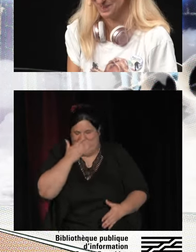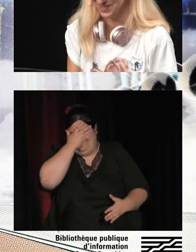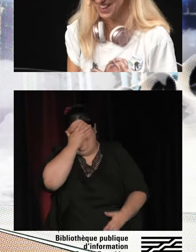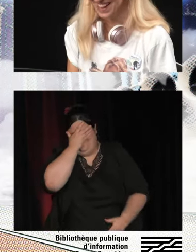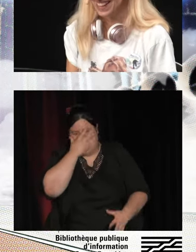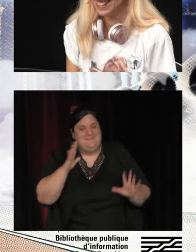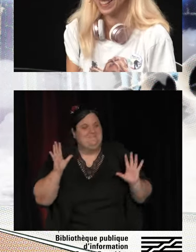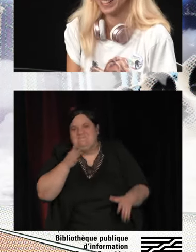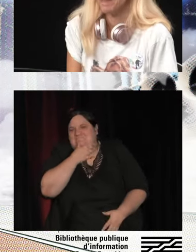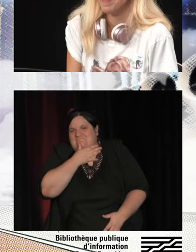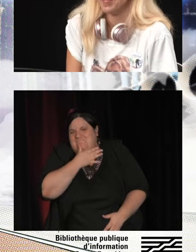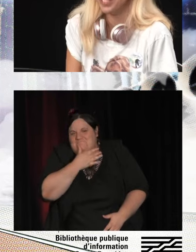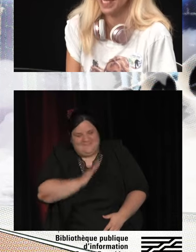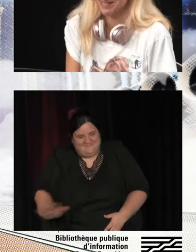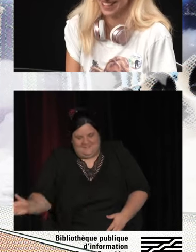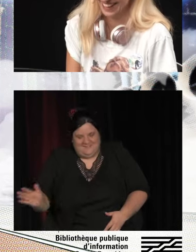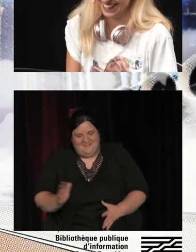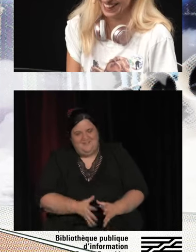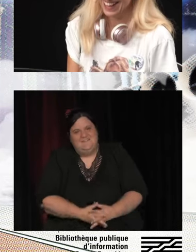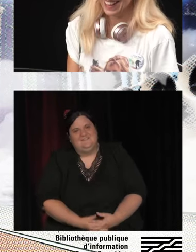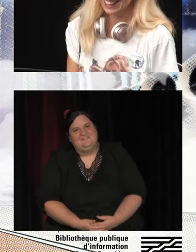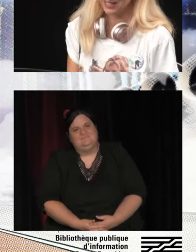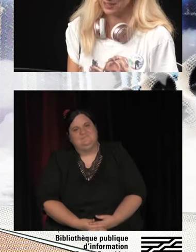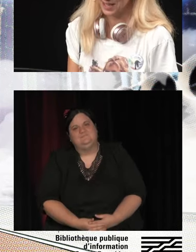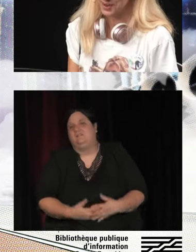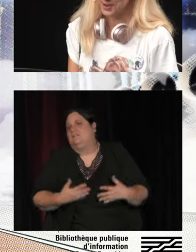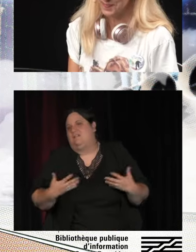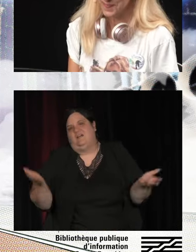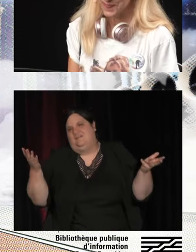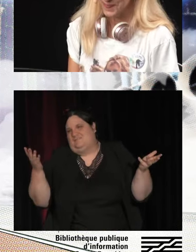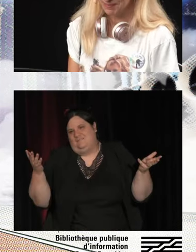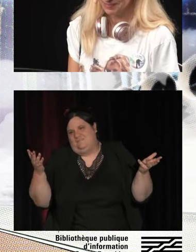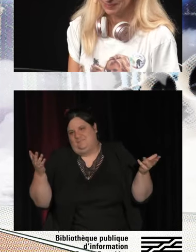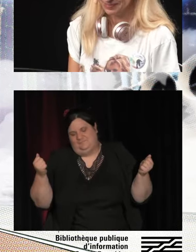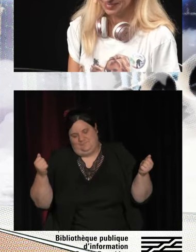J'en peux plus. C'est pas possible. Non mais vraiment quoi.